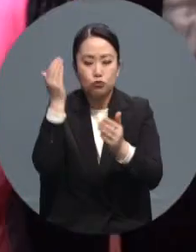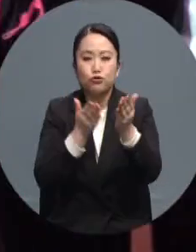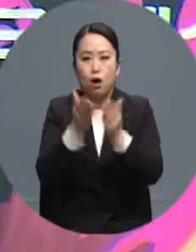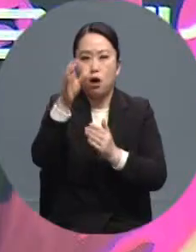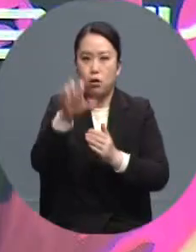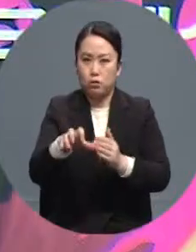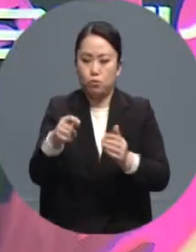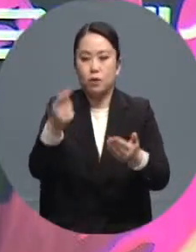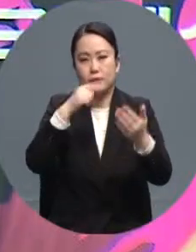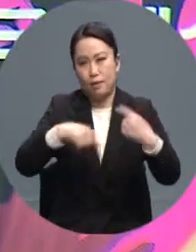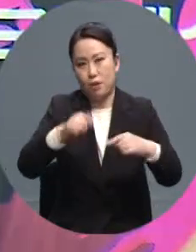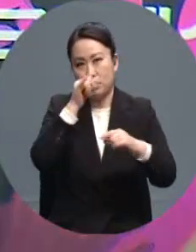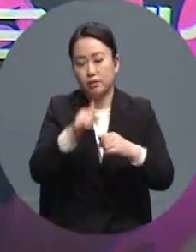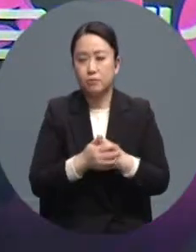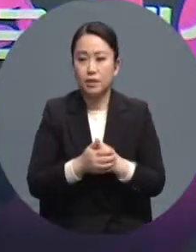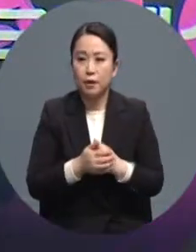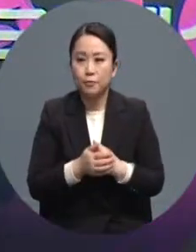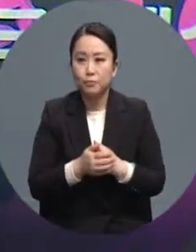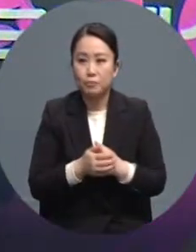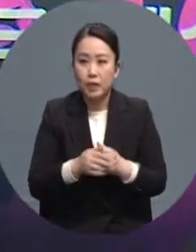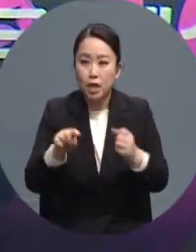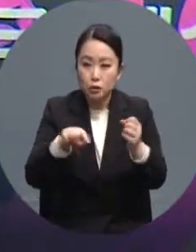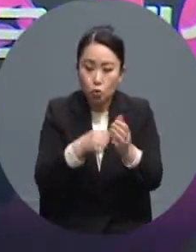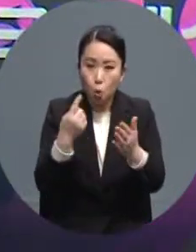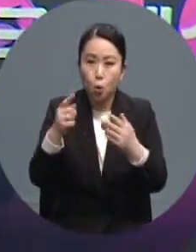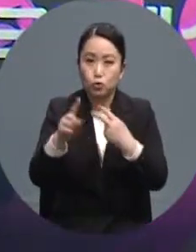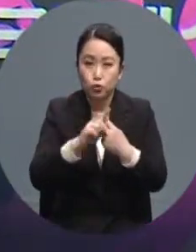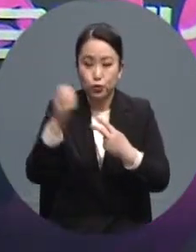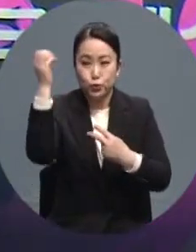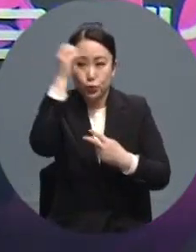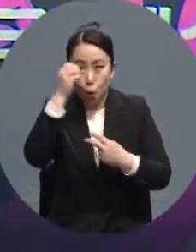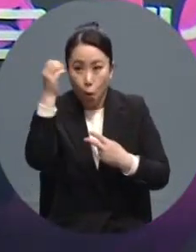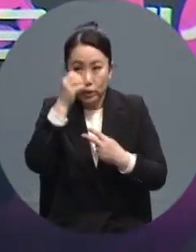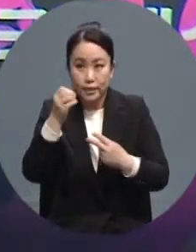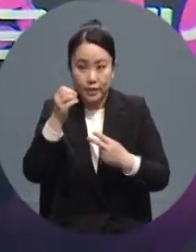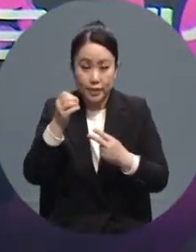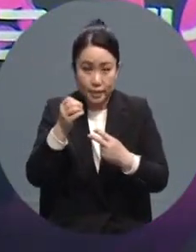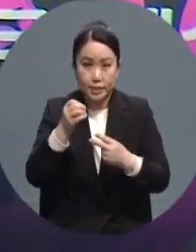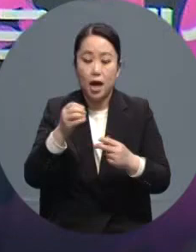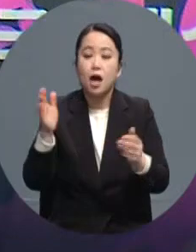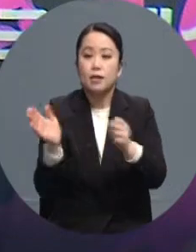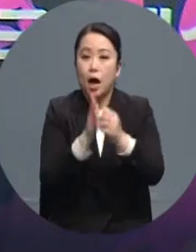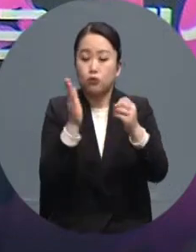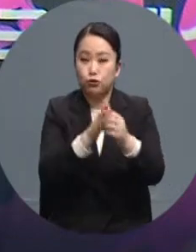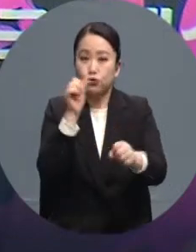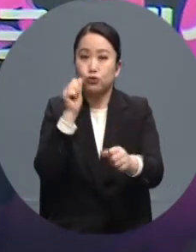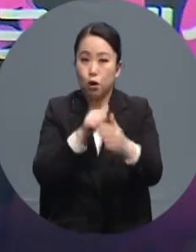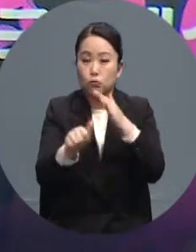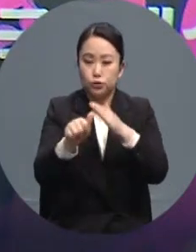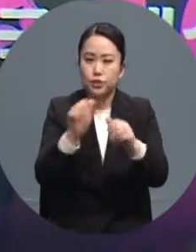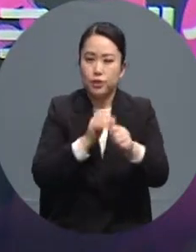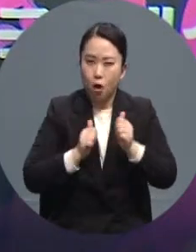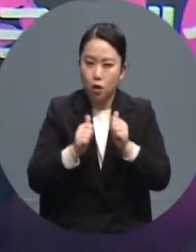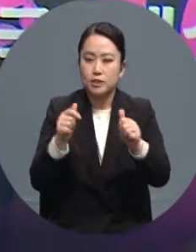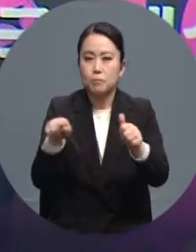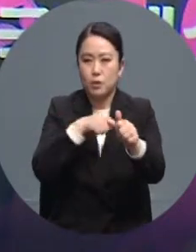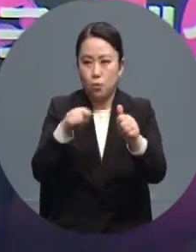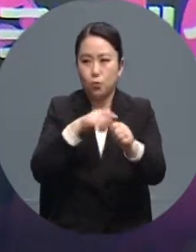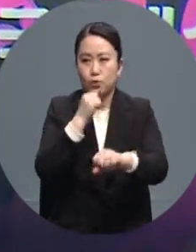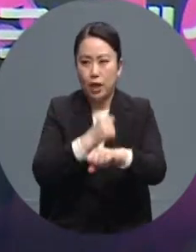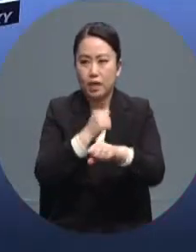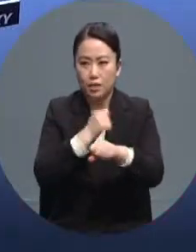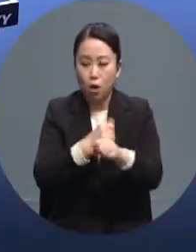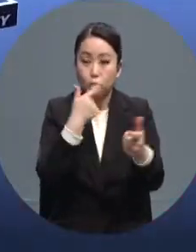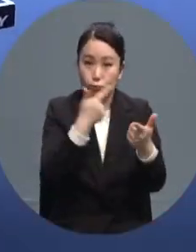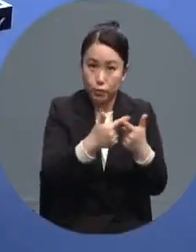초중고 유소년들도 제가 열심히 키워서 탁구하면 부산, 부산하면 탁구, 한국거래소 탁구단이